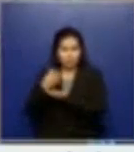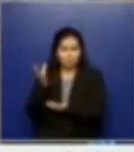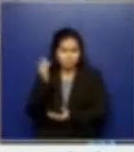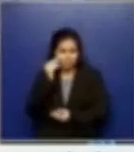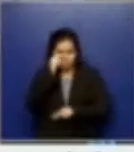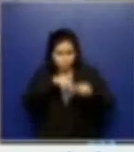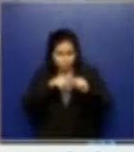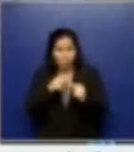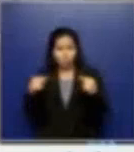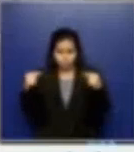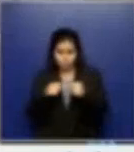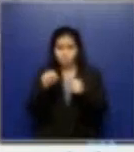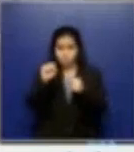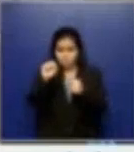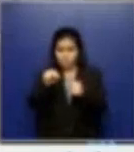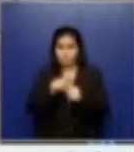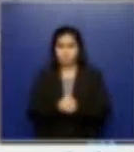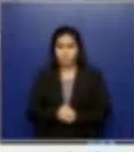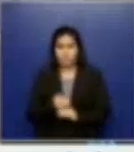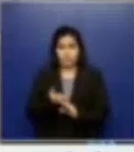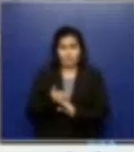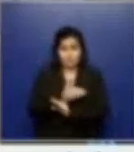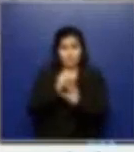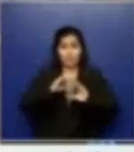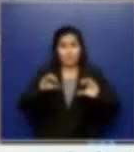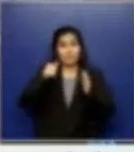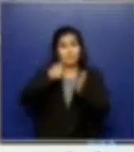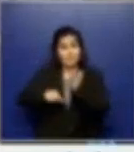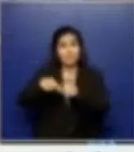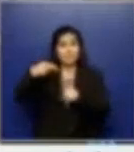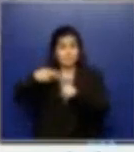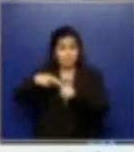เป๊ะเลยก่อนหน้านั้นเนี่ยรัฐบาลเก็บภาษีสรรพสามิตจากดีเซล